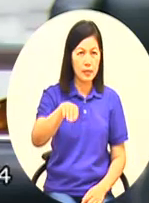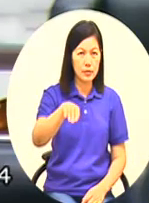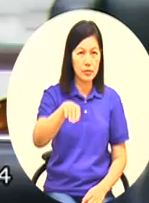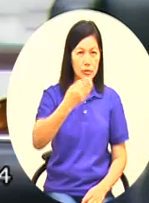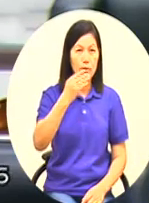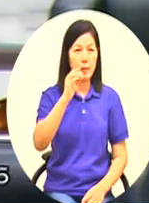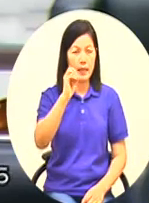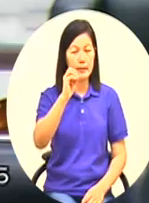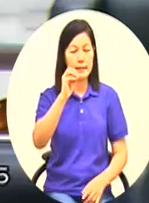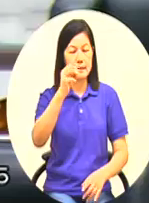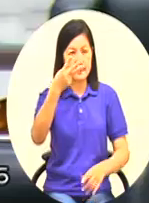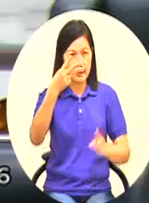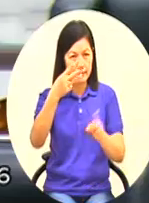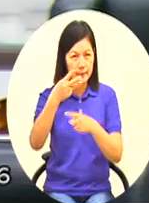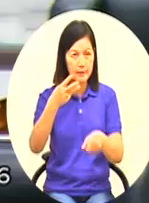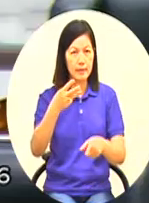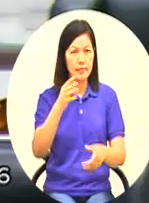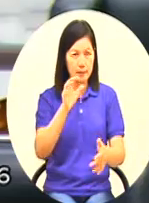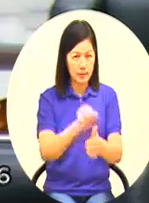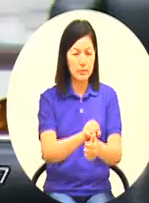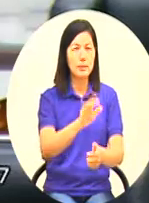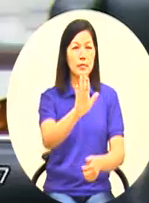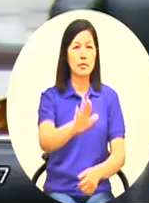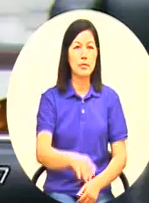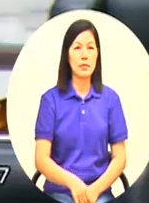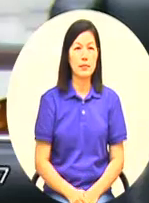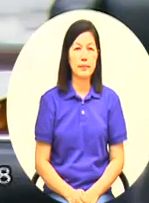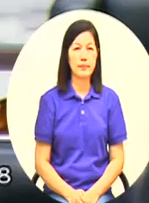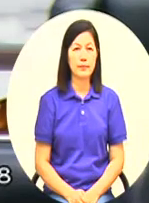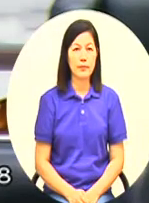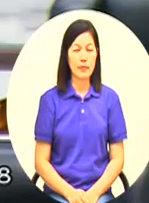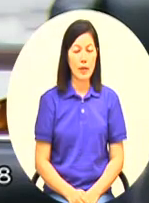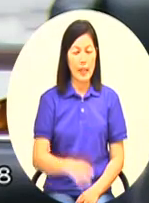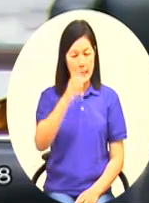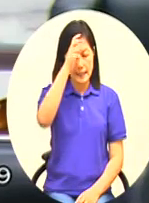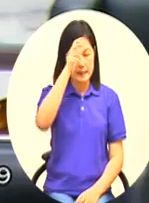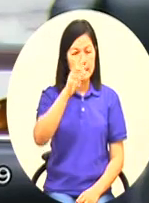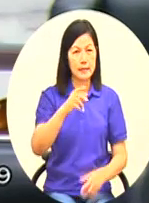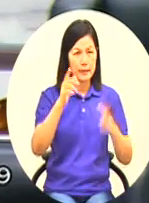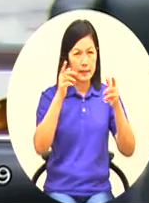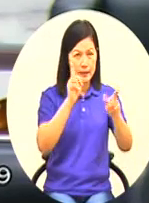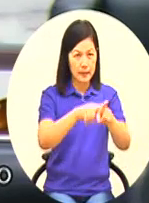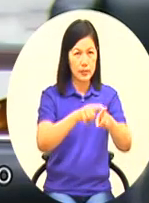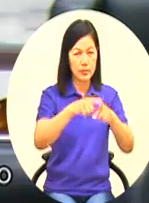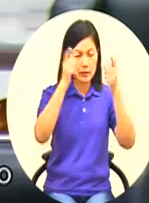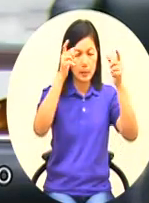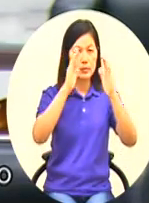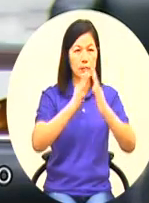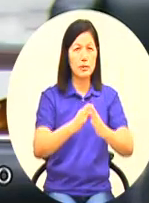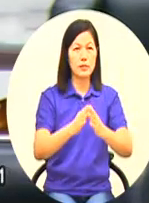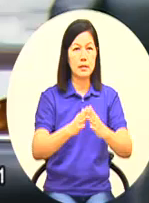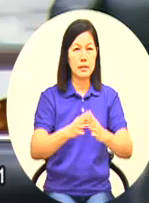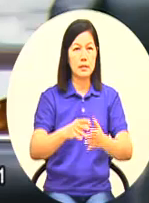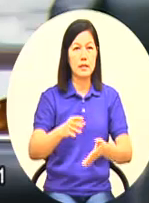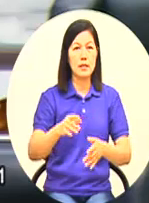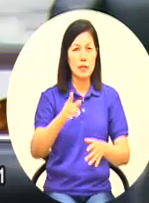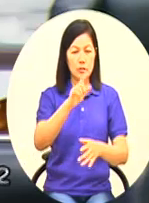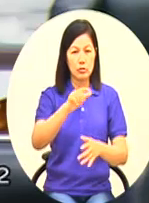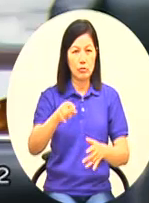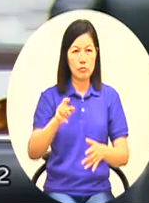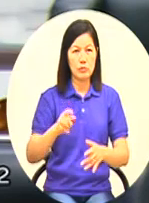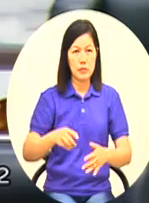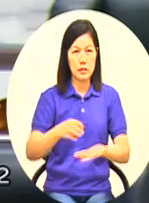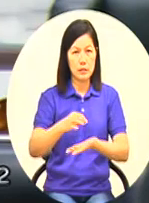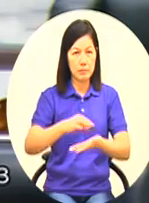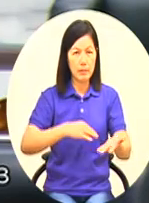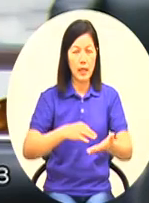1,903人哦。那警方依据高雄市防治赃物自治条例哦，建制